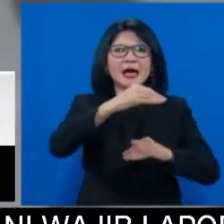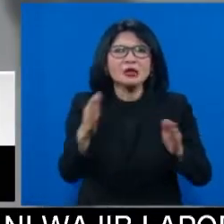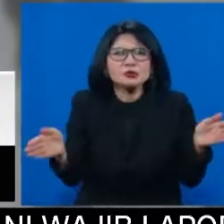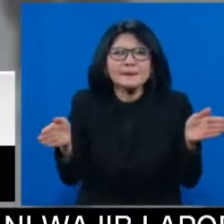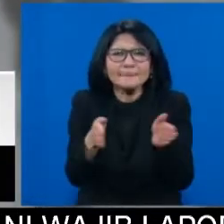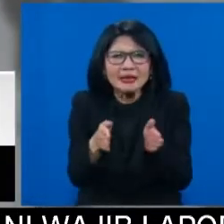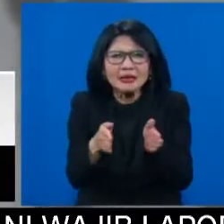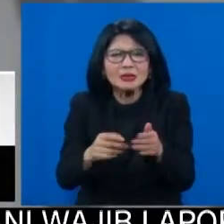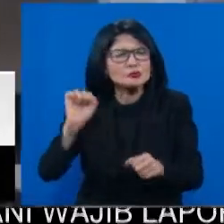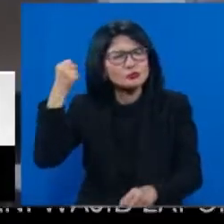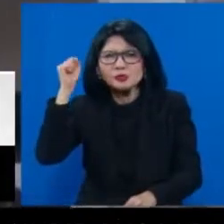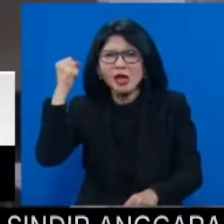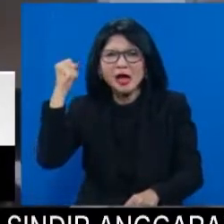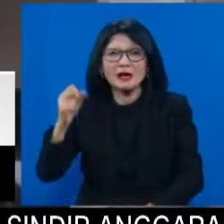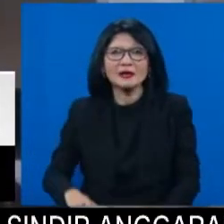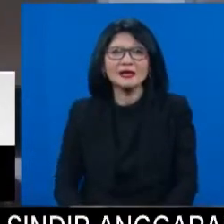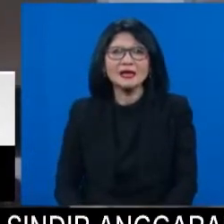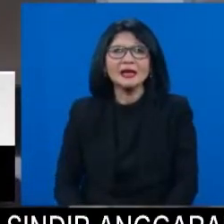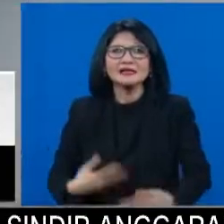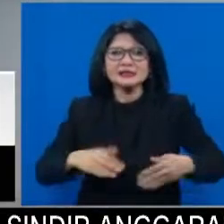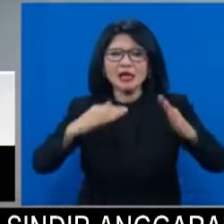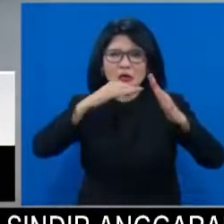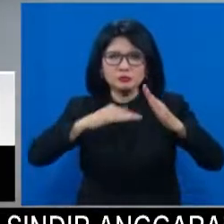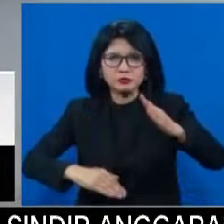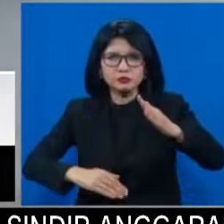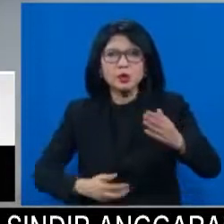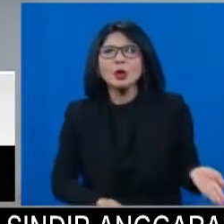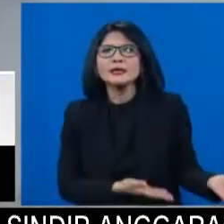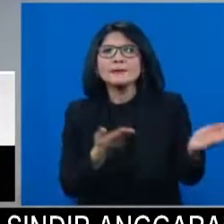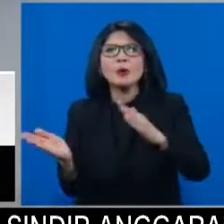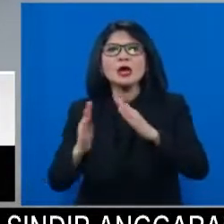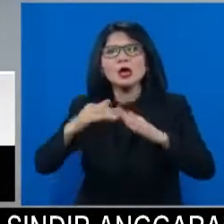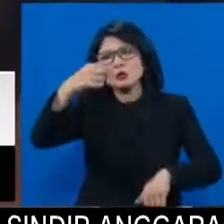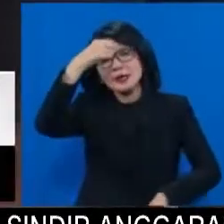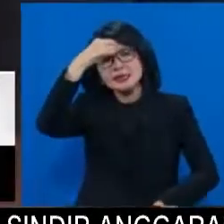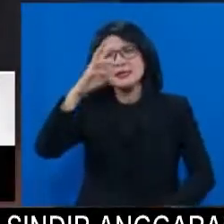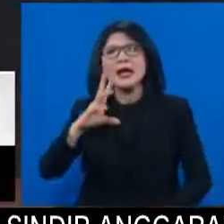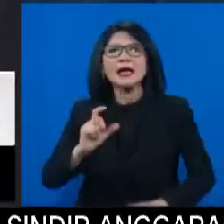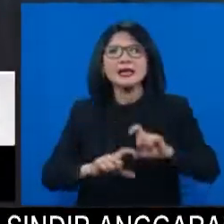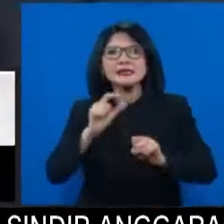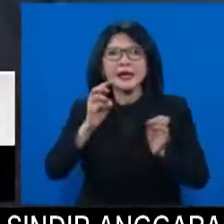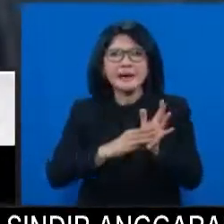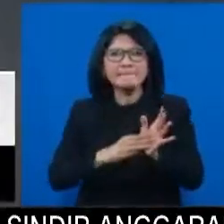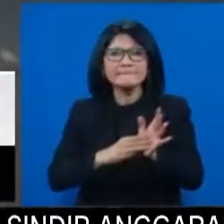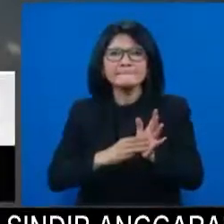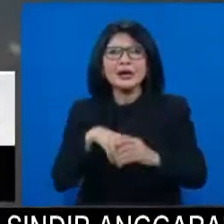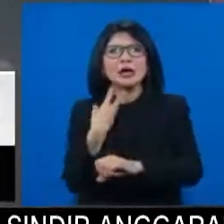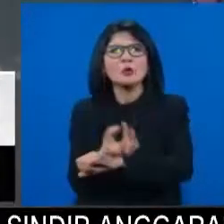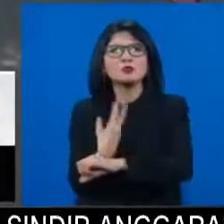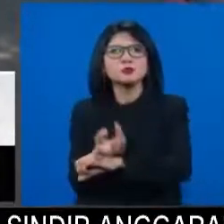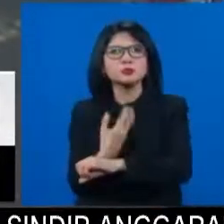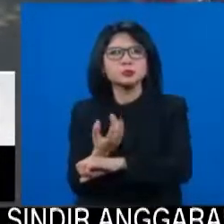curam. Setelah diturunkan, lansia kemudian dibawa ke Rumah Sakit Cipto Mangunkusumo menggunakan ambulans